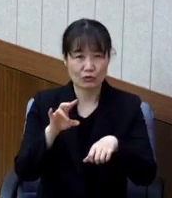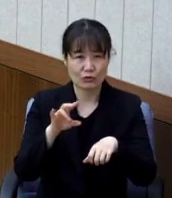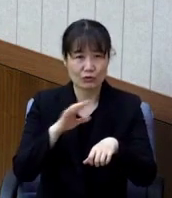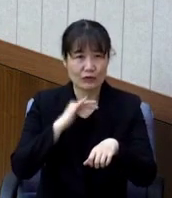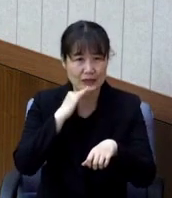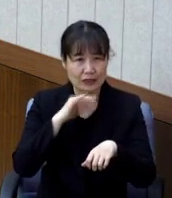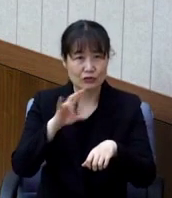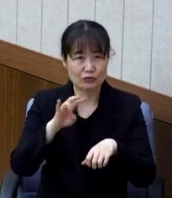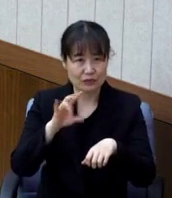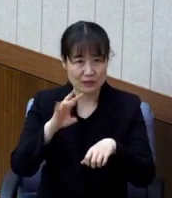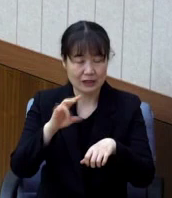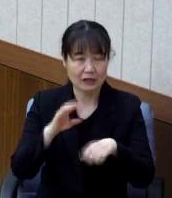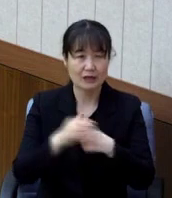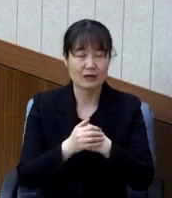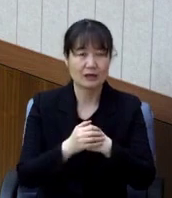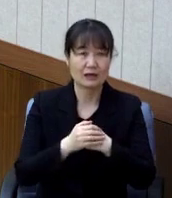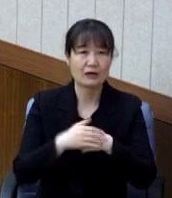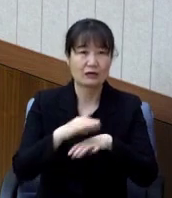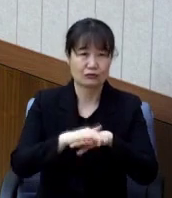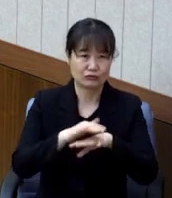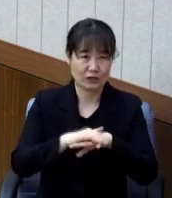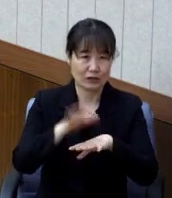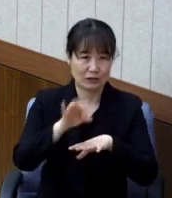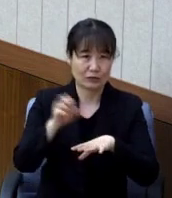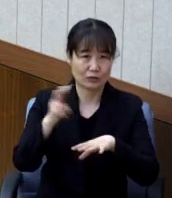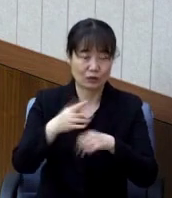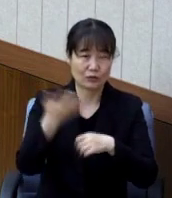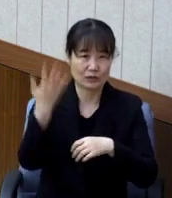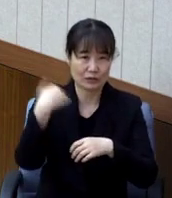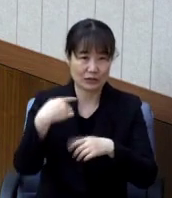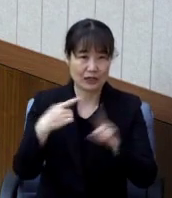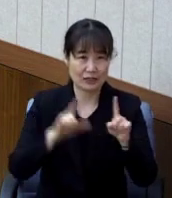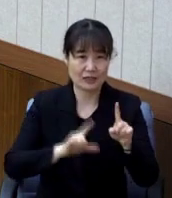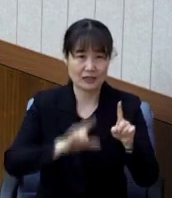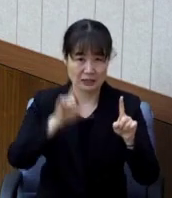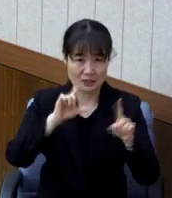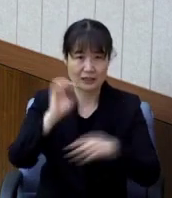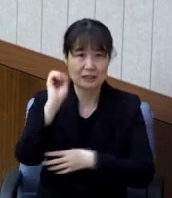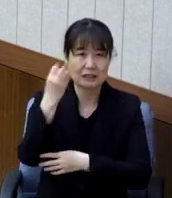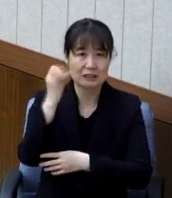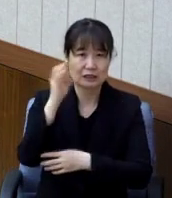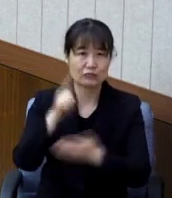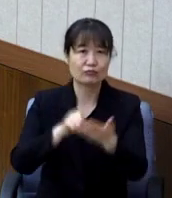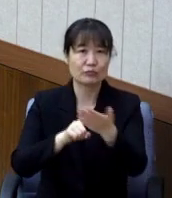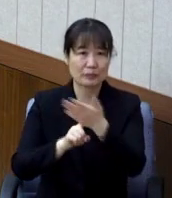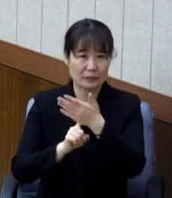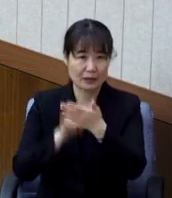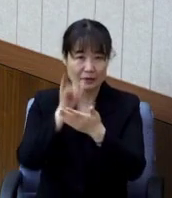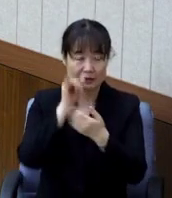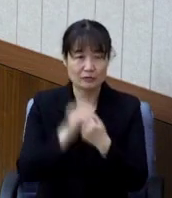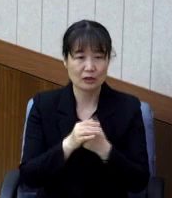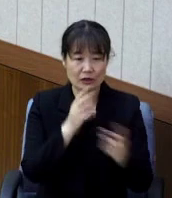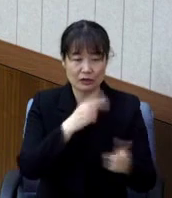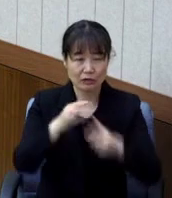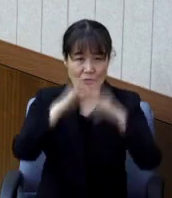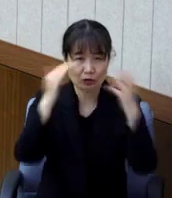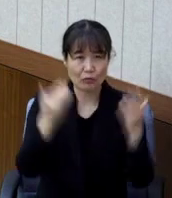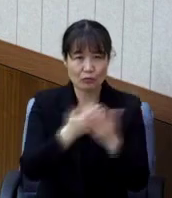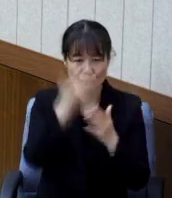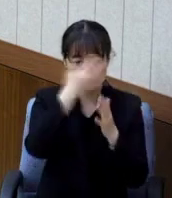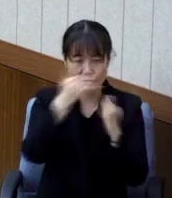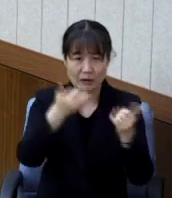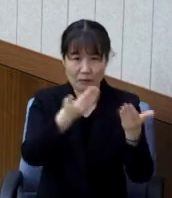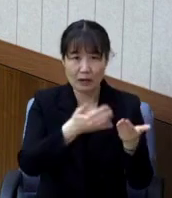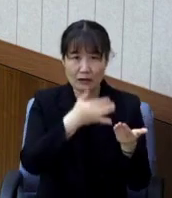원 기본소득 의정부 제외. 지난달 1일 한겨레신문 헤드라인입니다. 경기도 모든 청년들이